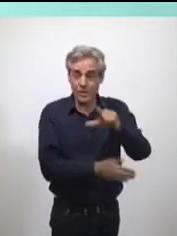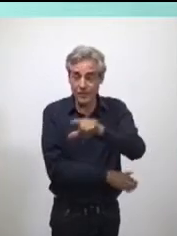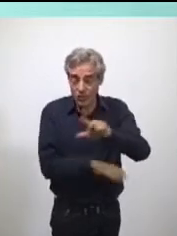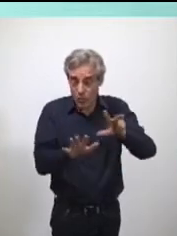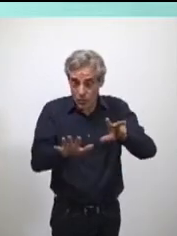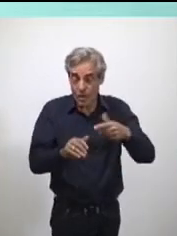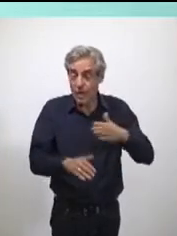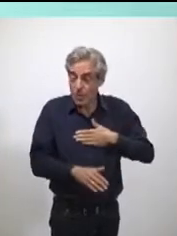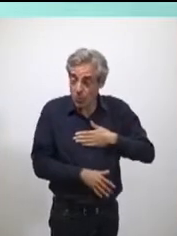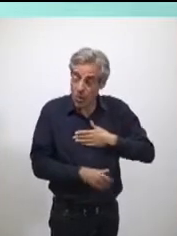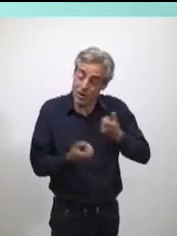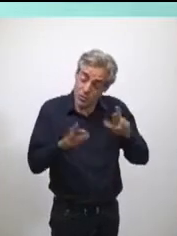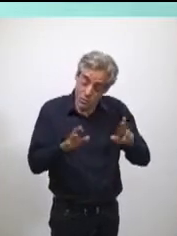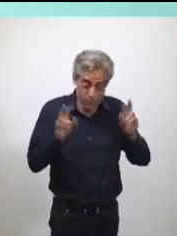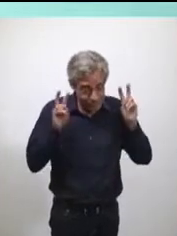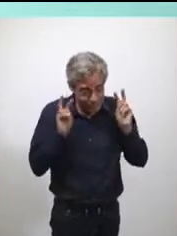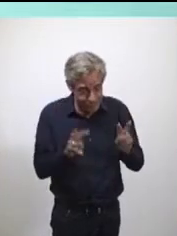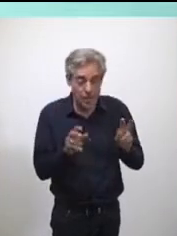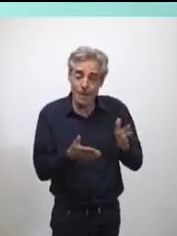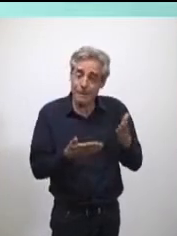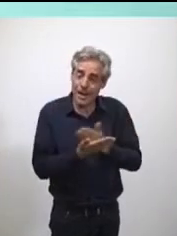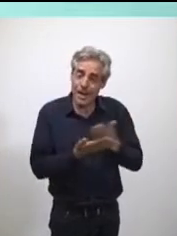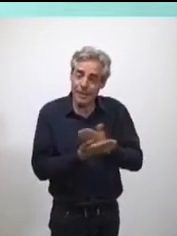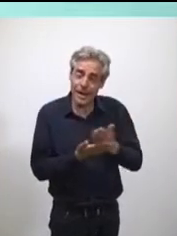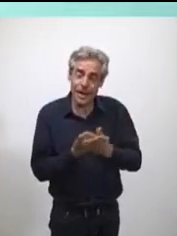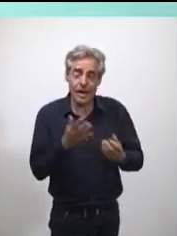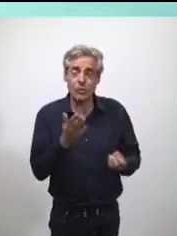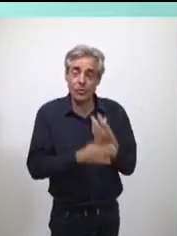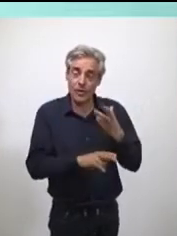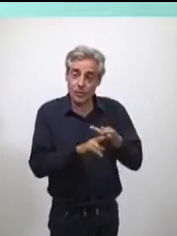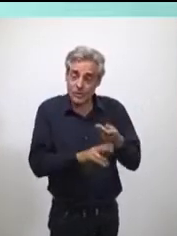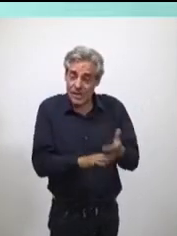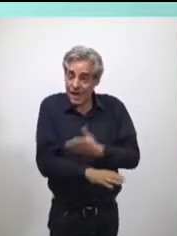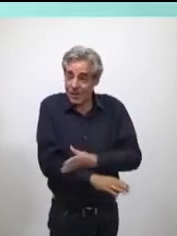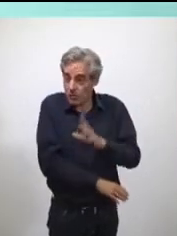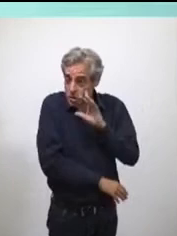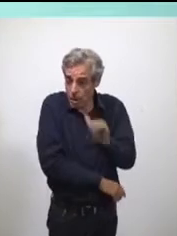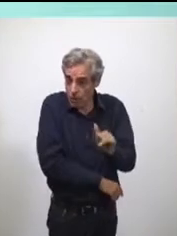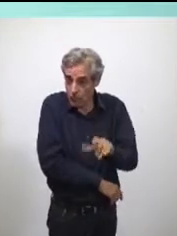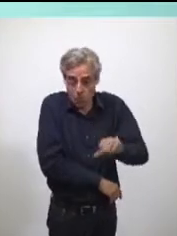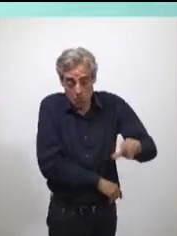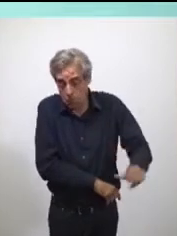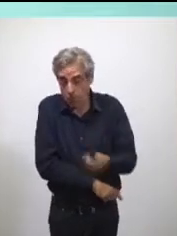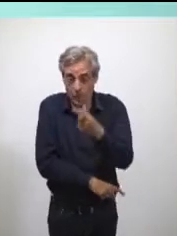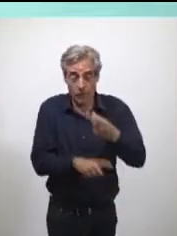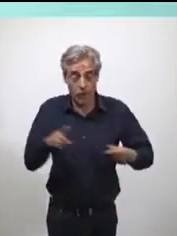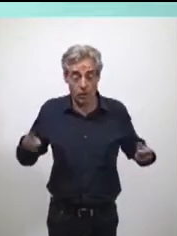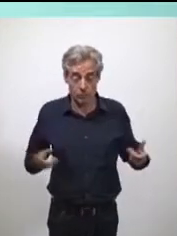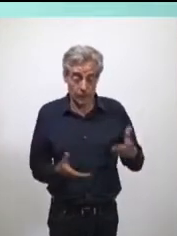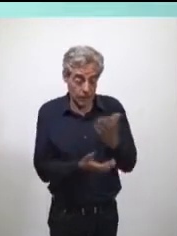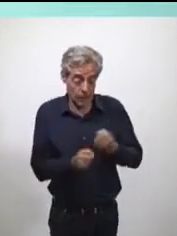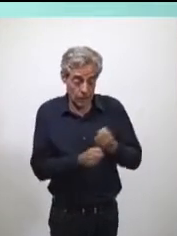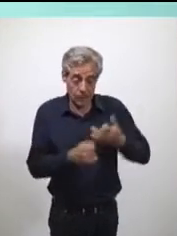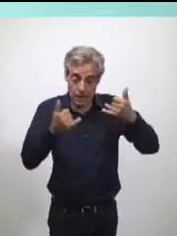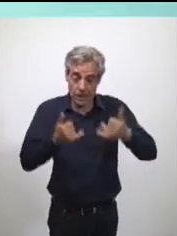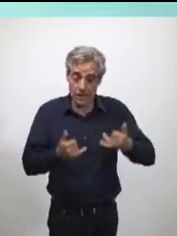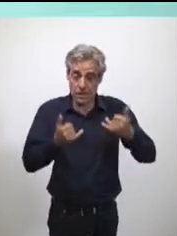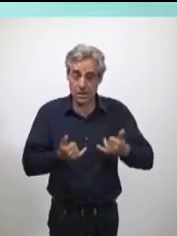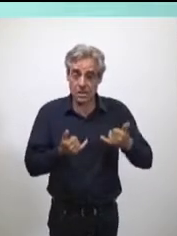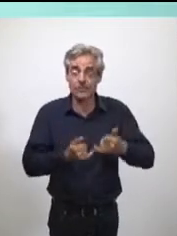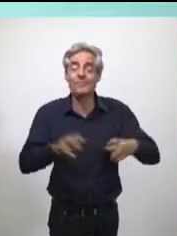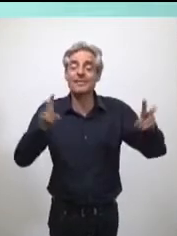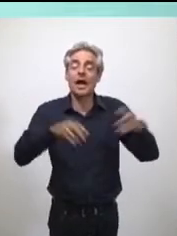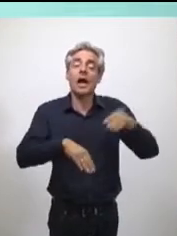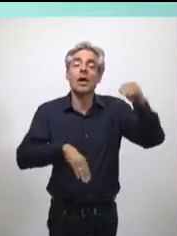pris le soin de préparer un outil qui n'a jamais été mis en place ici, c'est-à-dire un